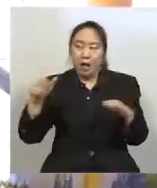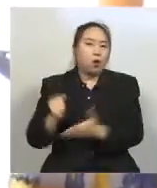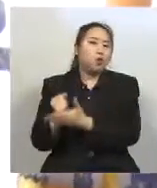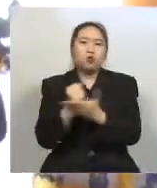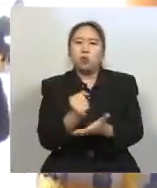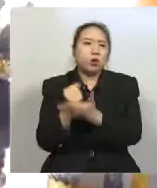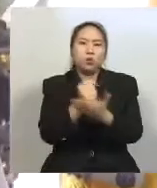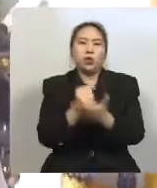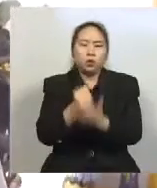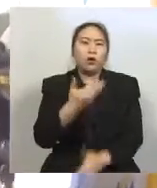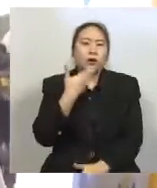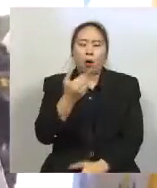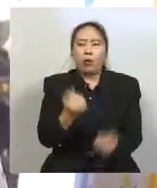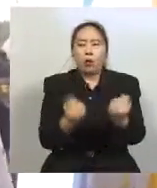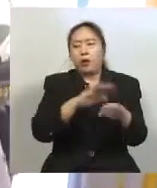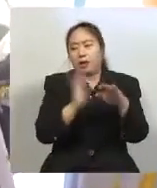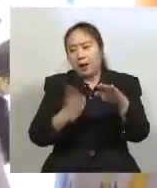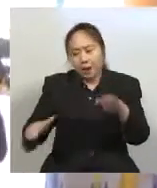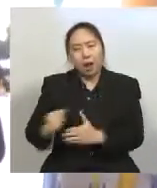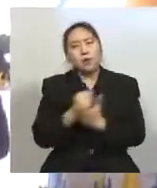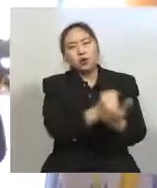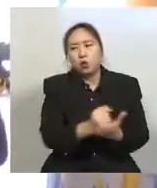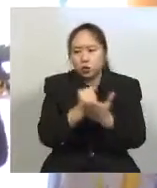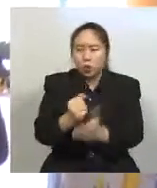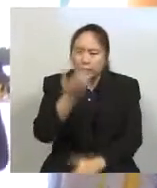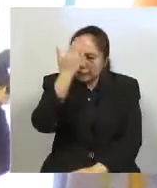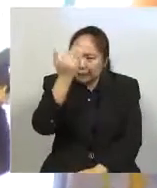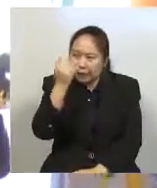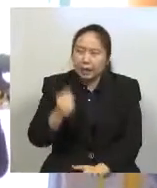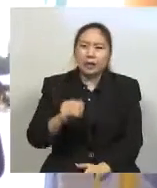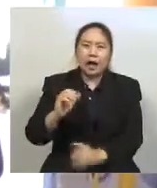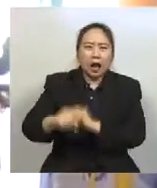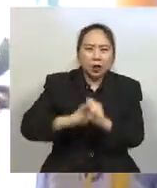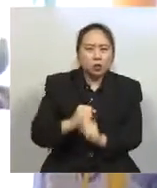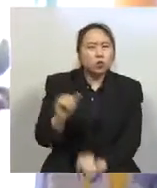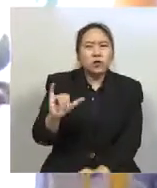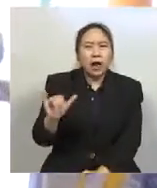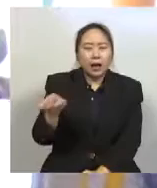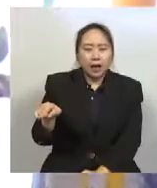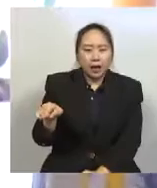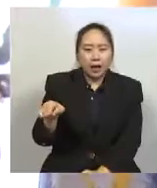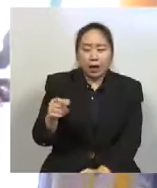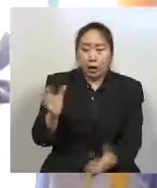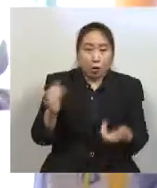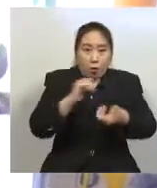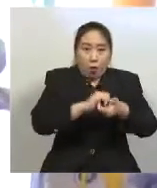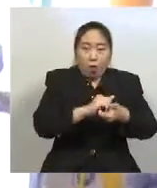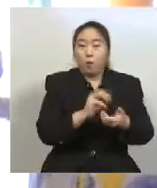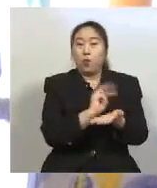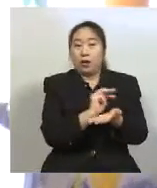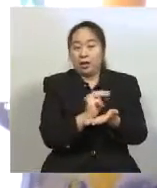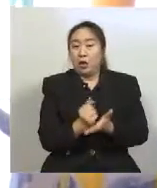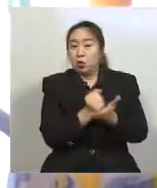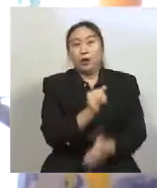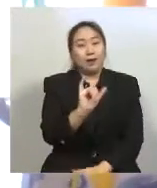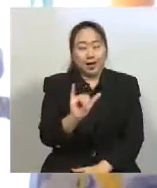ถกระบะนะไปช่วยเขาแล้วทำไมถึงรู้จักไปช่วยเขาตั้งแต่ยังไม่ได้อยู่หน่วยกู้ภัยเนอะจนเขาโต